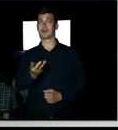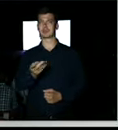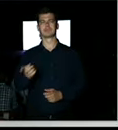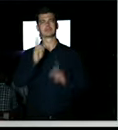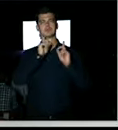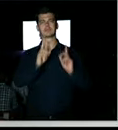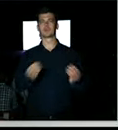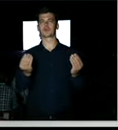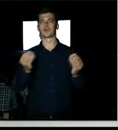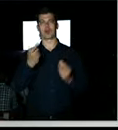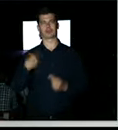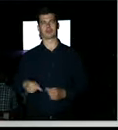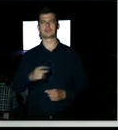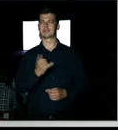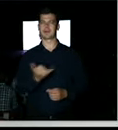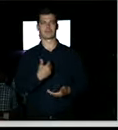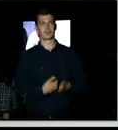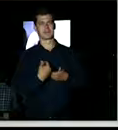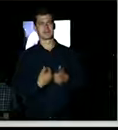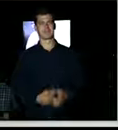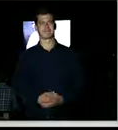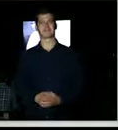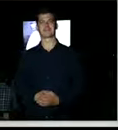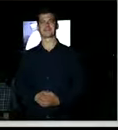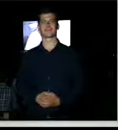na które zawsze mogę liczyć.